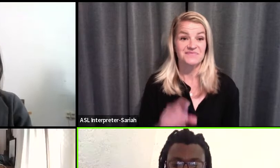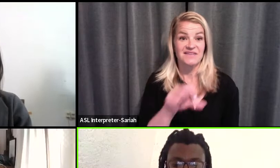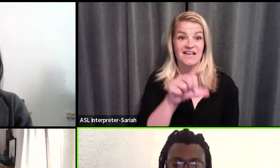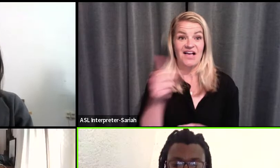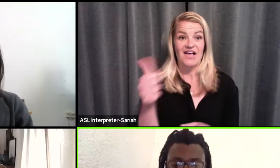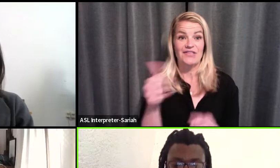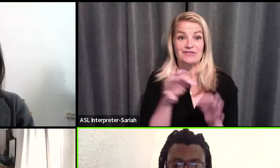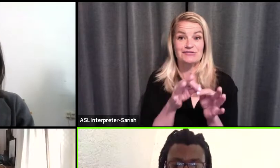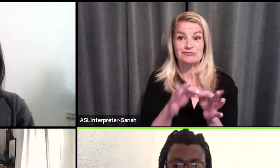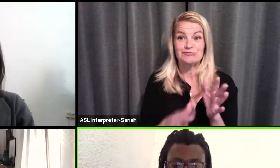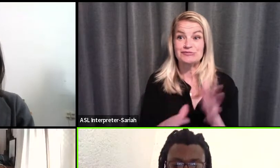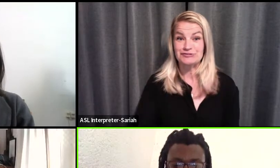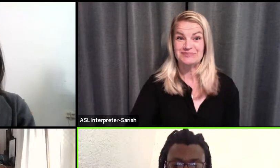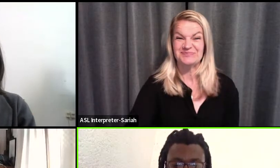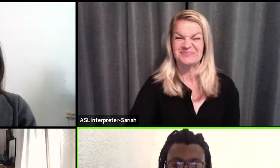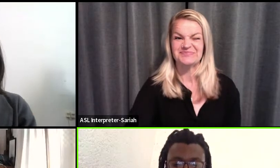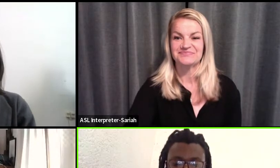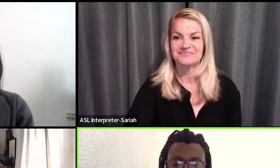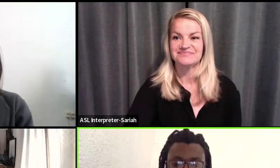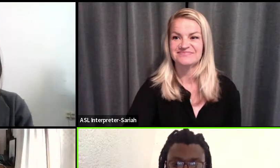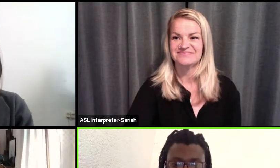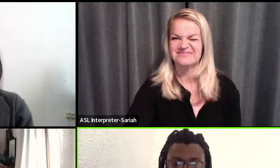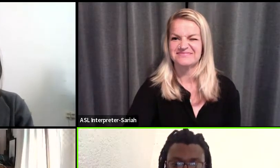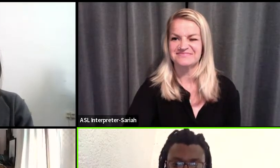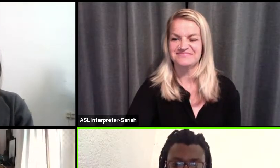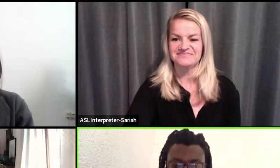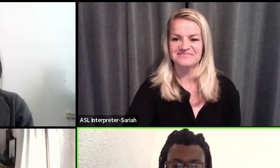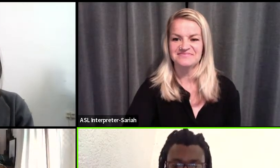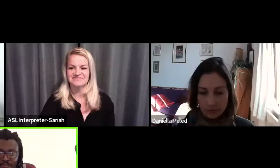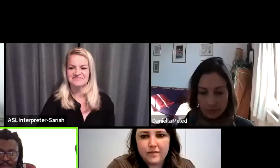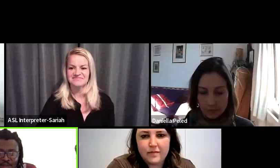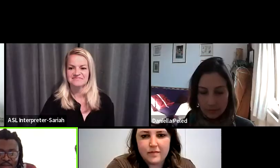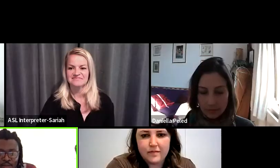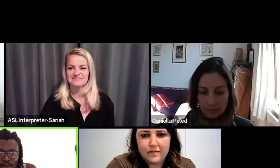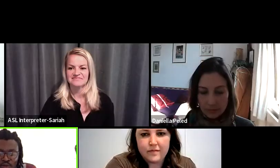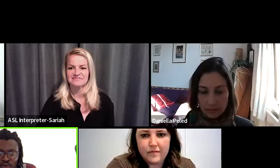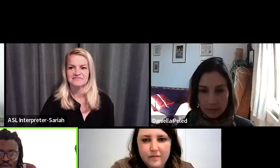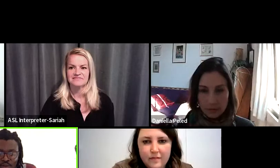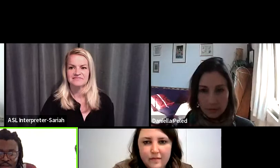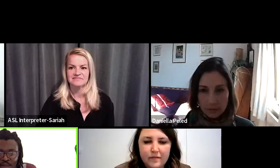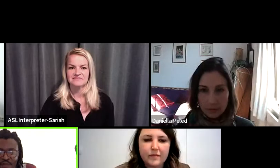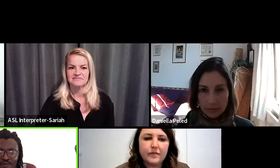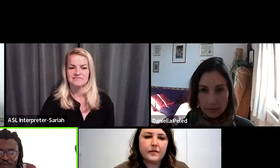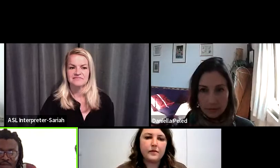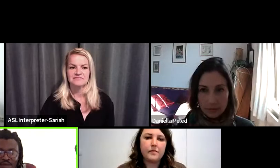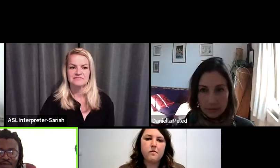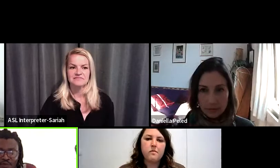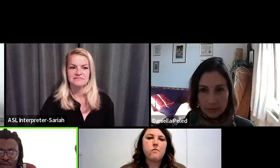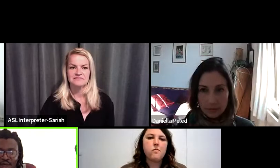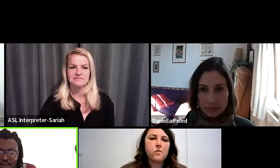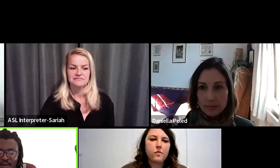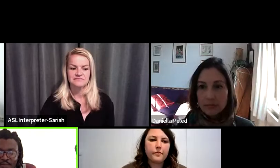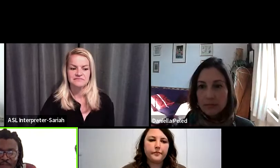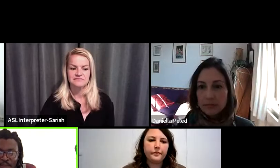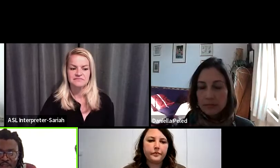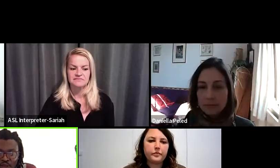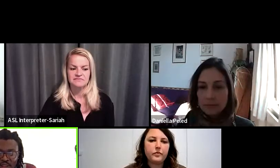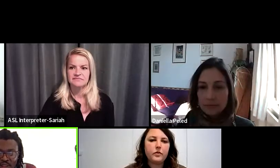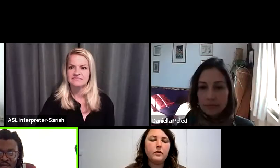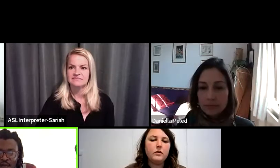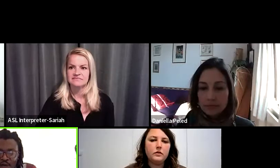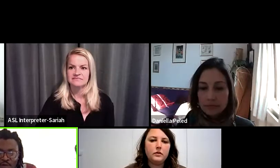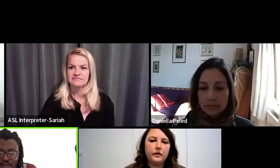et mener des plaidoyers médiatiques pour que cela soit revu et corrigé. Dans mon parcours, j'ai filmé des femmes vulnérables,